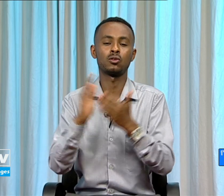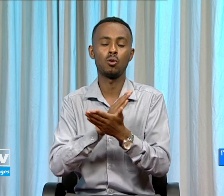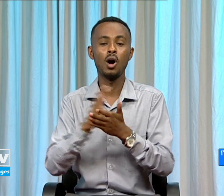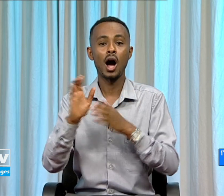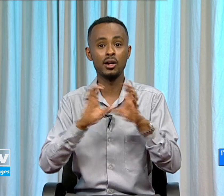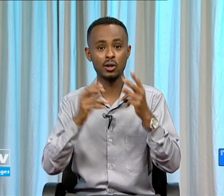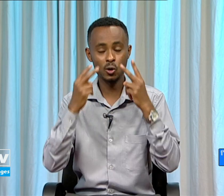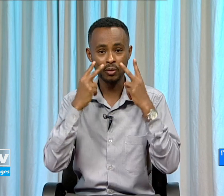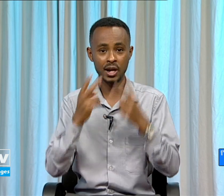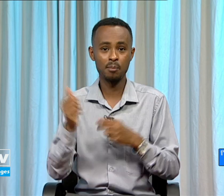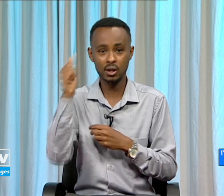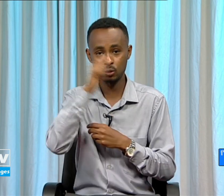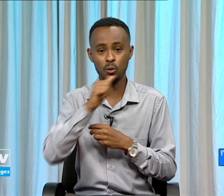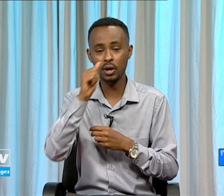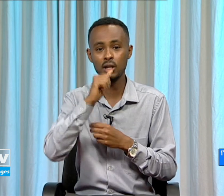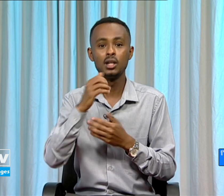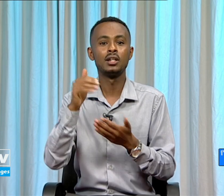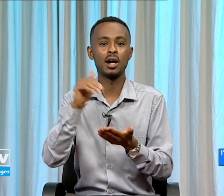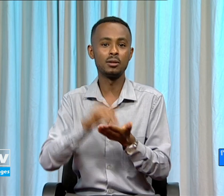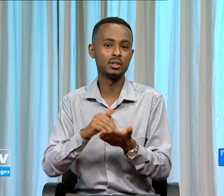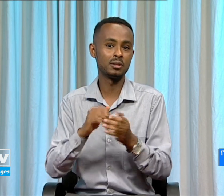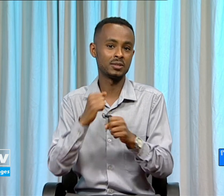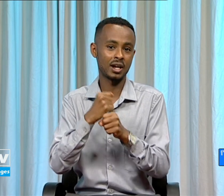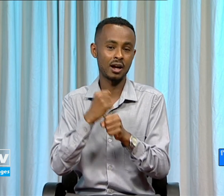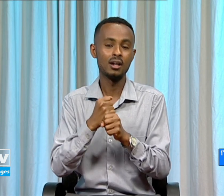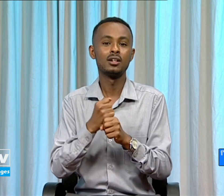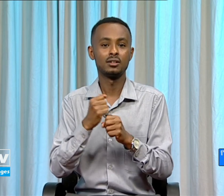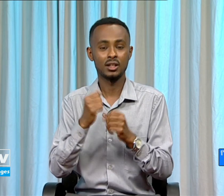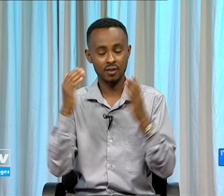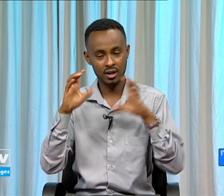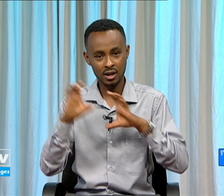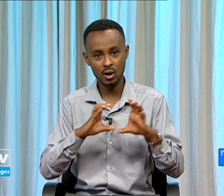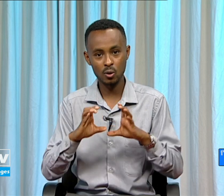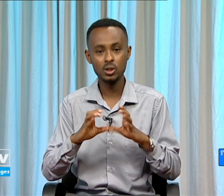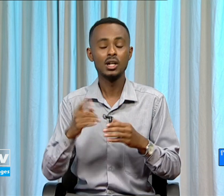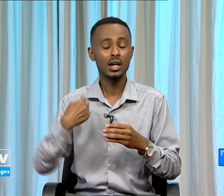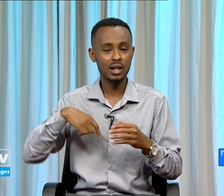እኩል ተሳትፎ አድርገው የምናይባት ኢትዮጵያን ዳግም እንድንሰራ